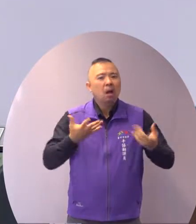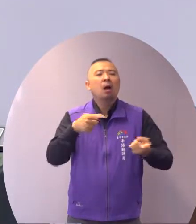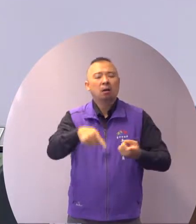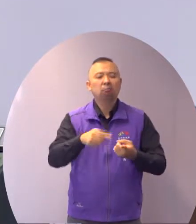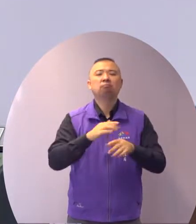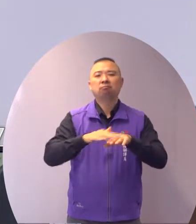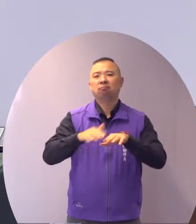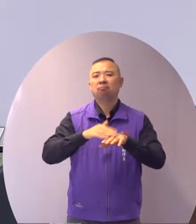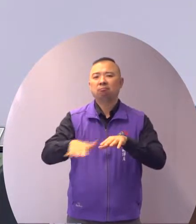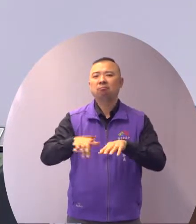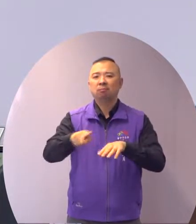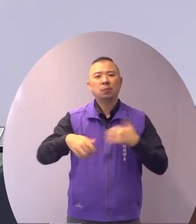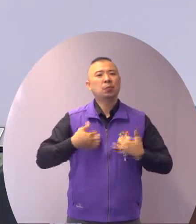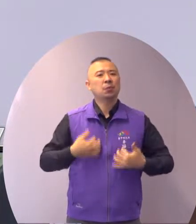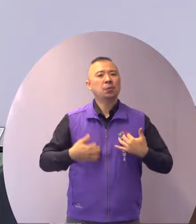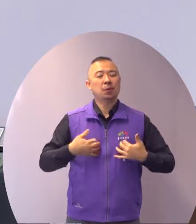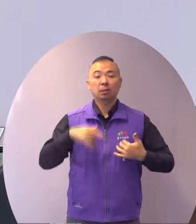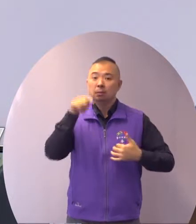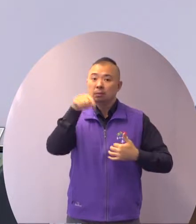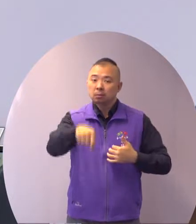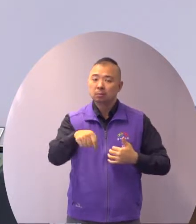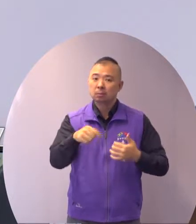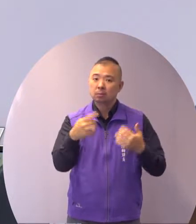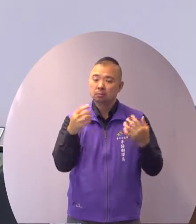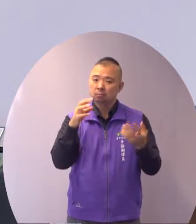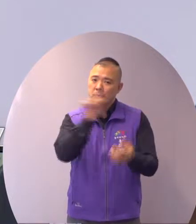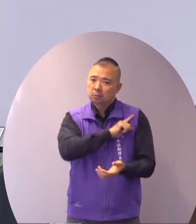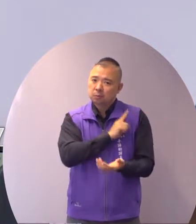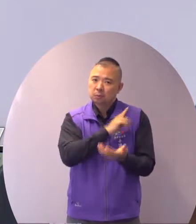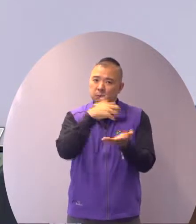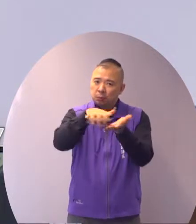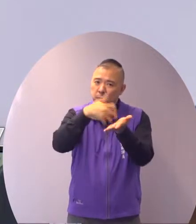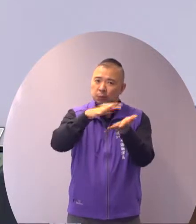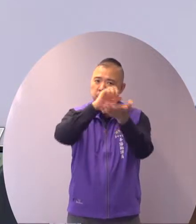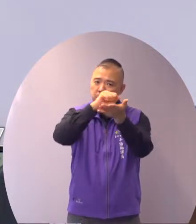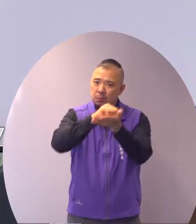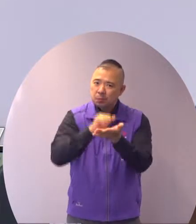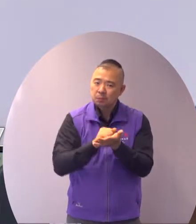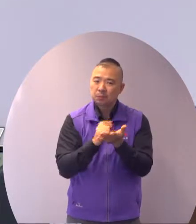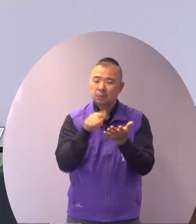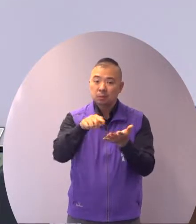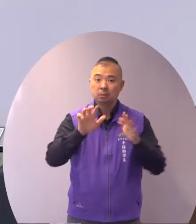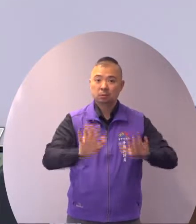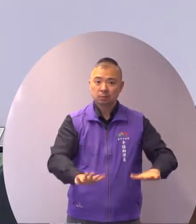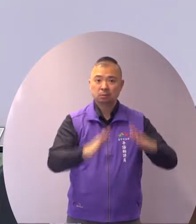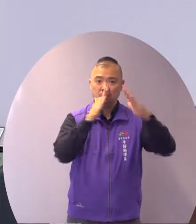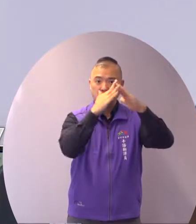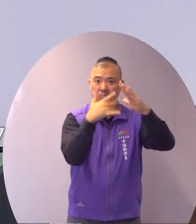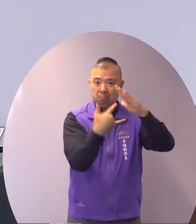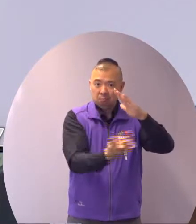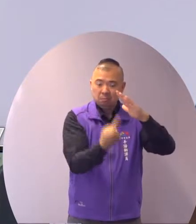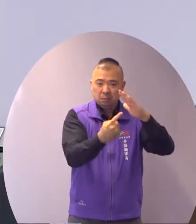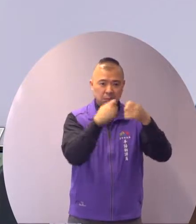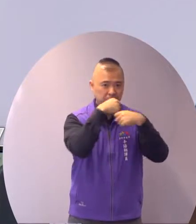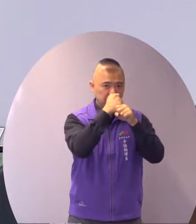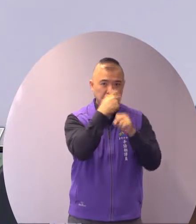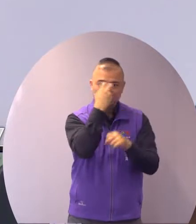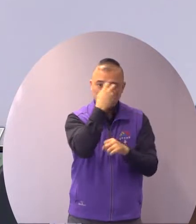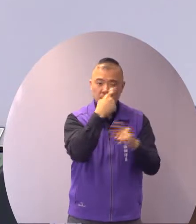字看起来我们现在居家检疫的人数